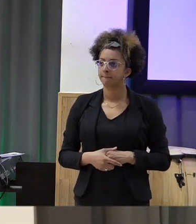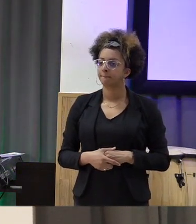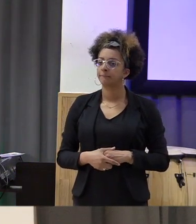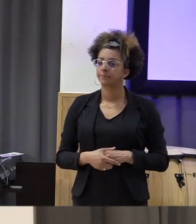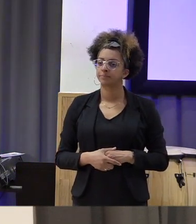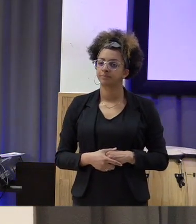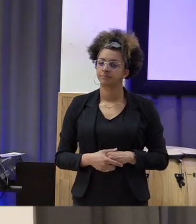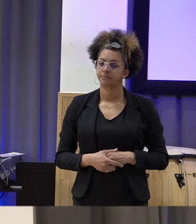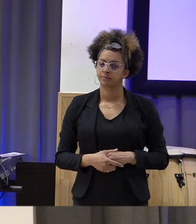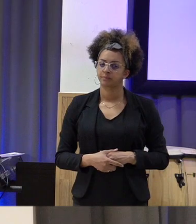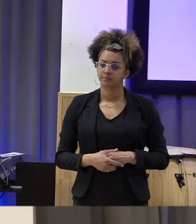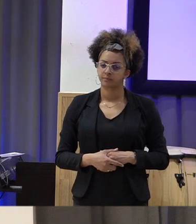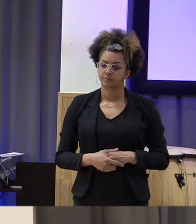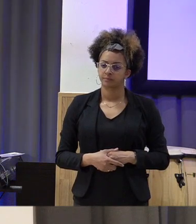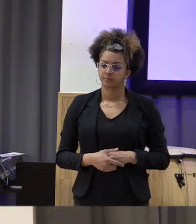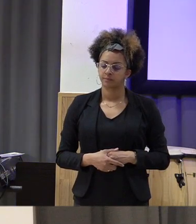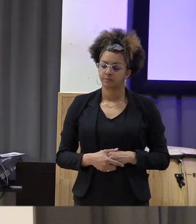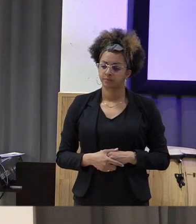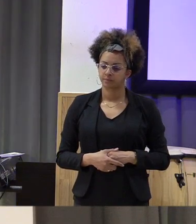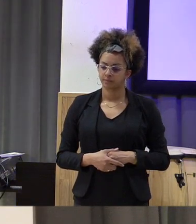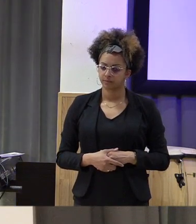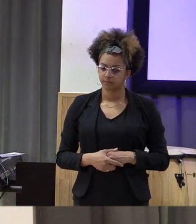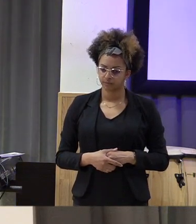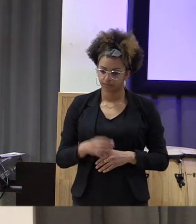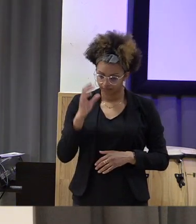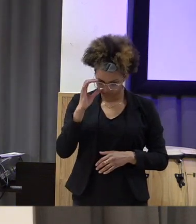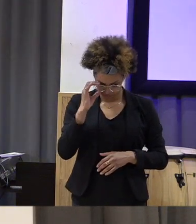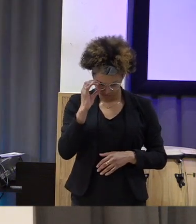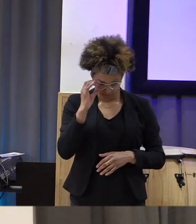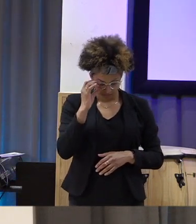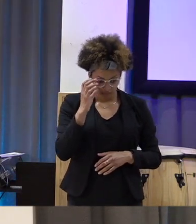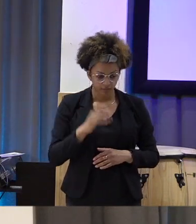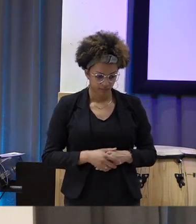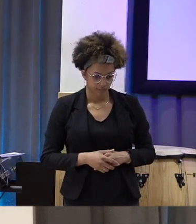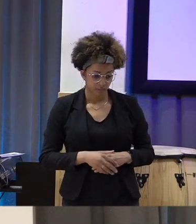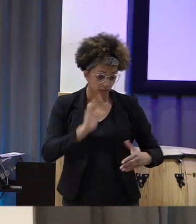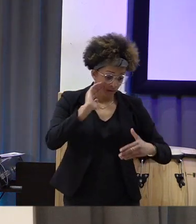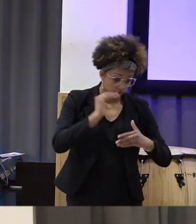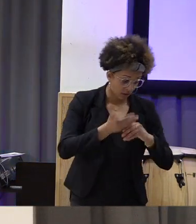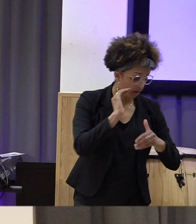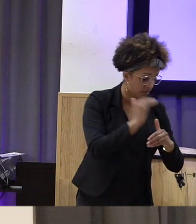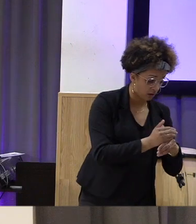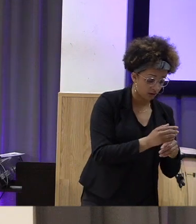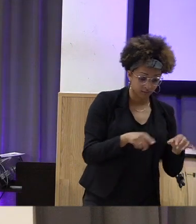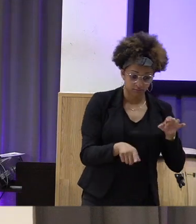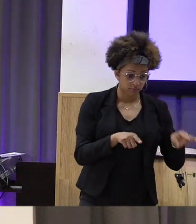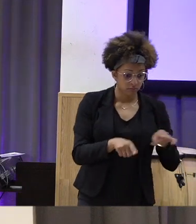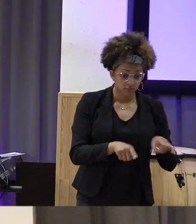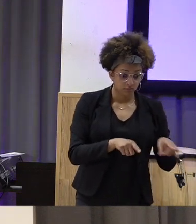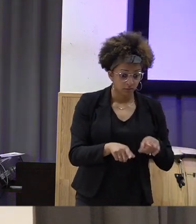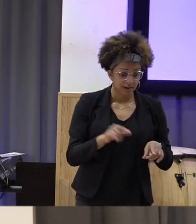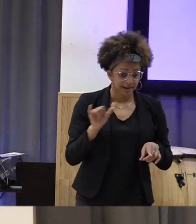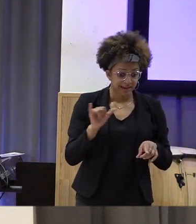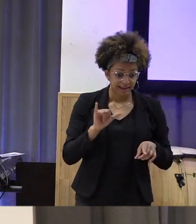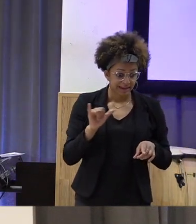rien ne le distingue de ceux qui n'ont pas Christ comme leur sauveur. Car on ne voit chez